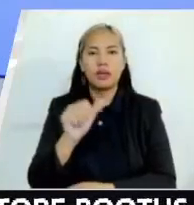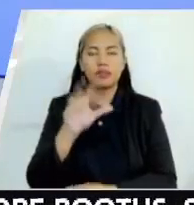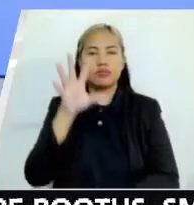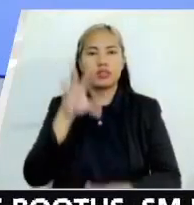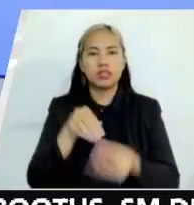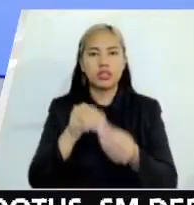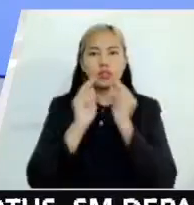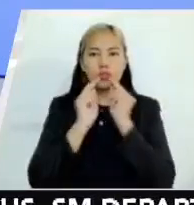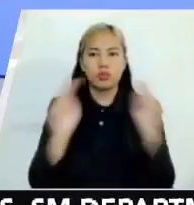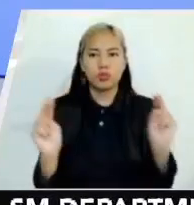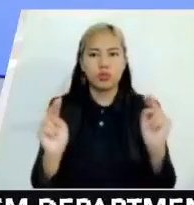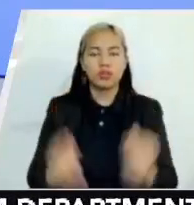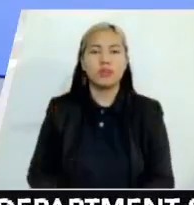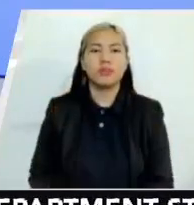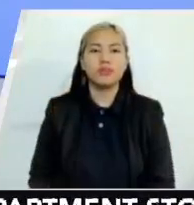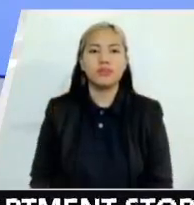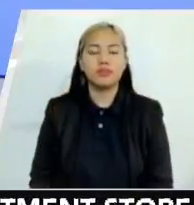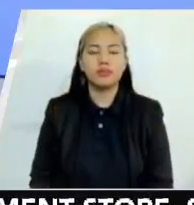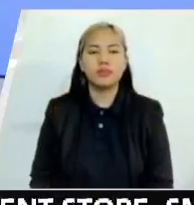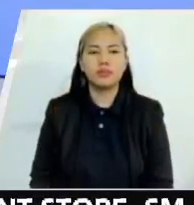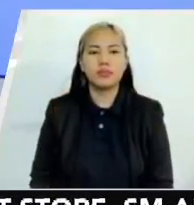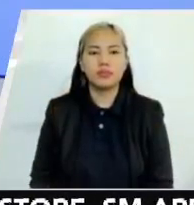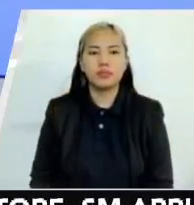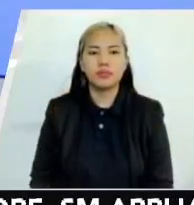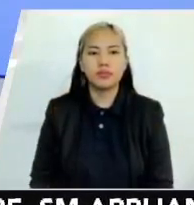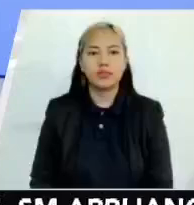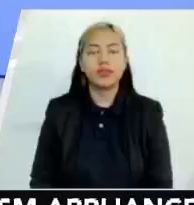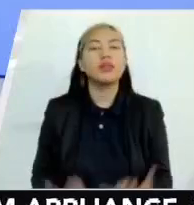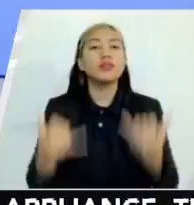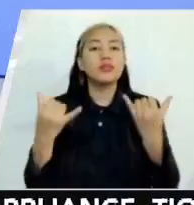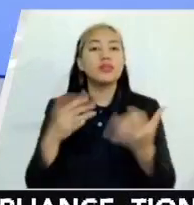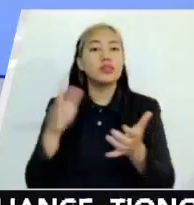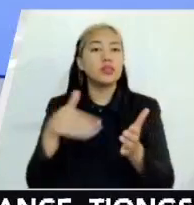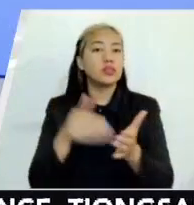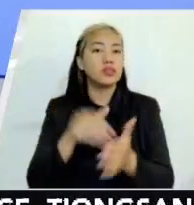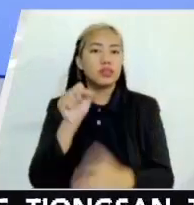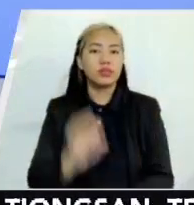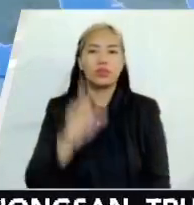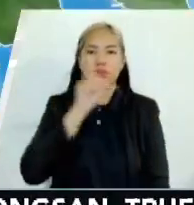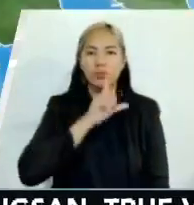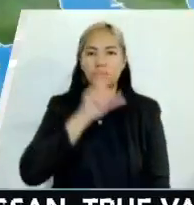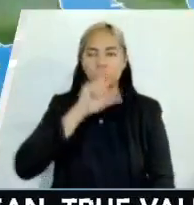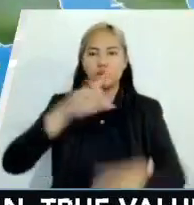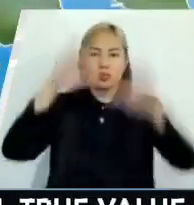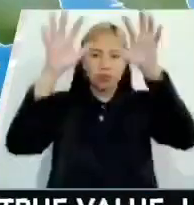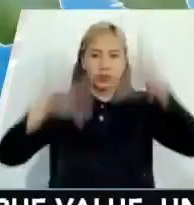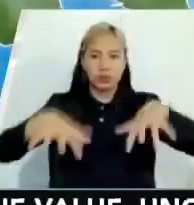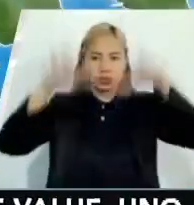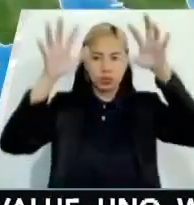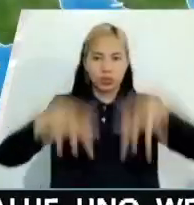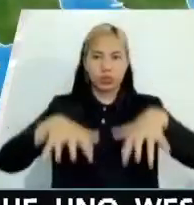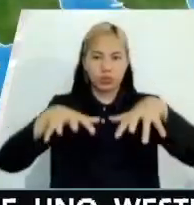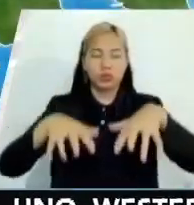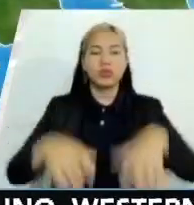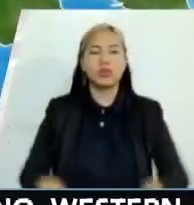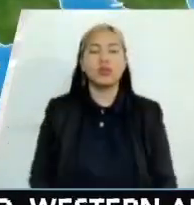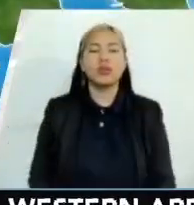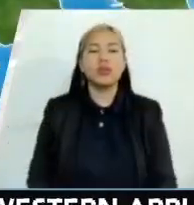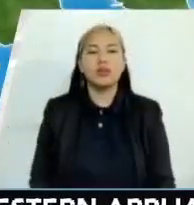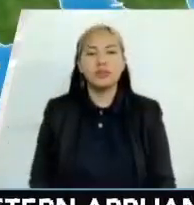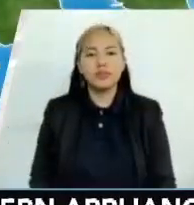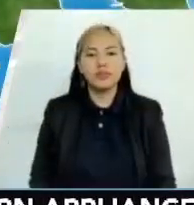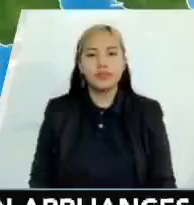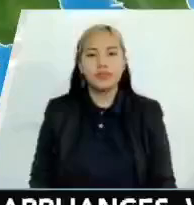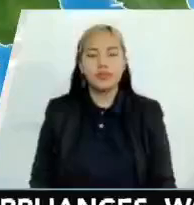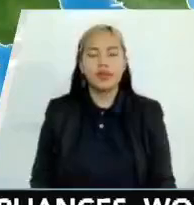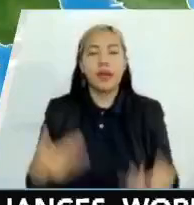Inuulan ngayon ang ilang bahagi ng Central at Southern Luzon dahil sa thunderstorm. Ayon sa PAGASA, nasa ilalim ng thunderstorm